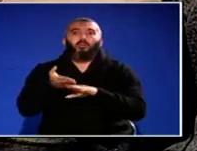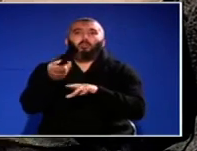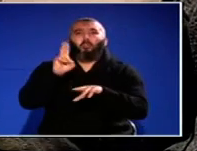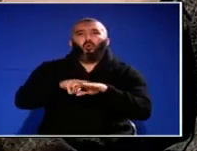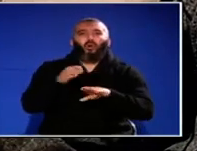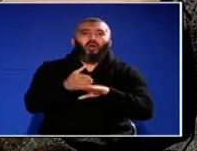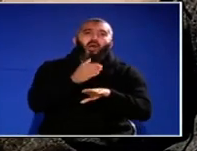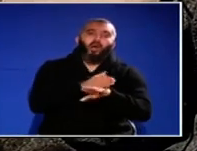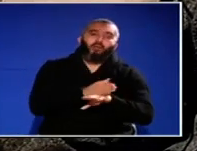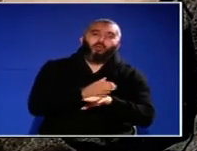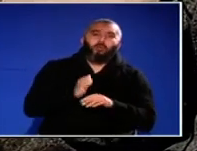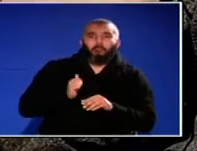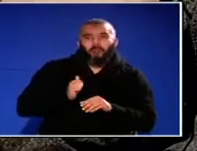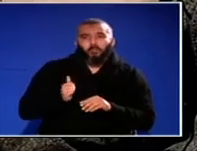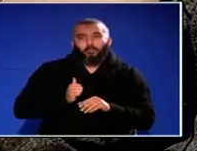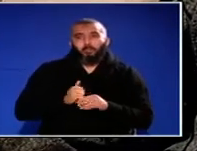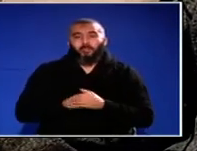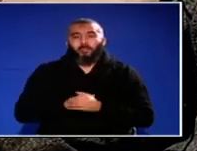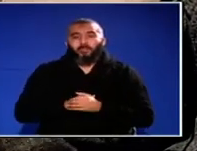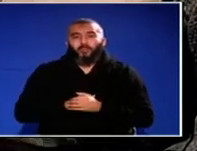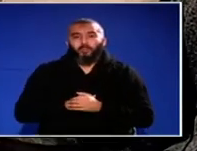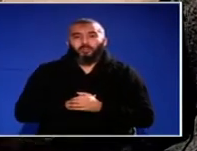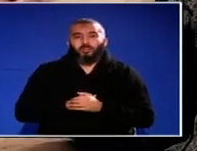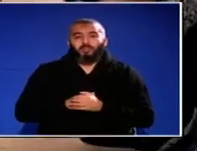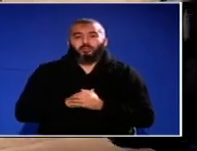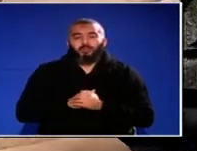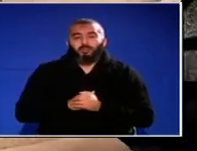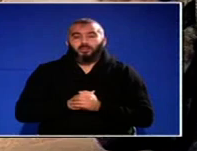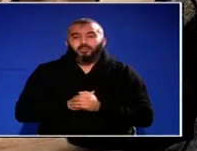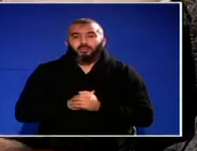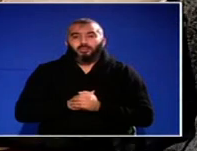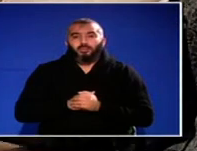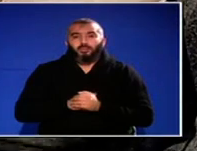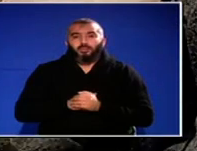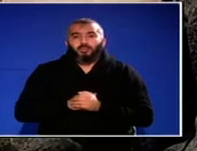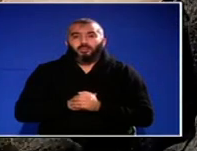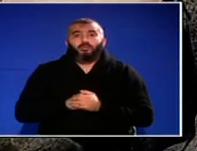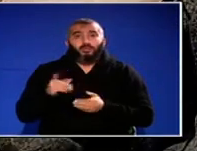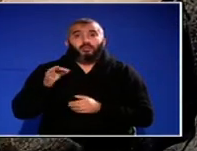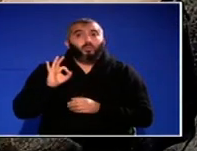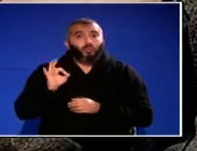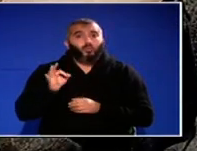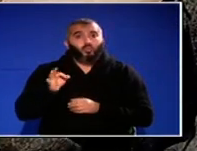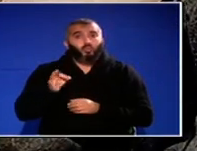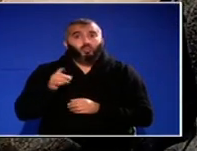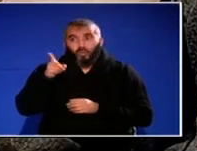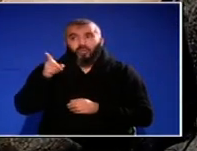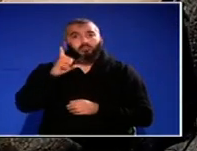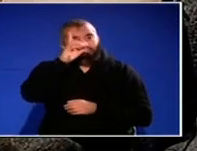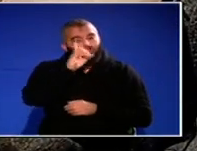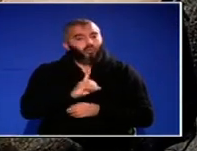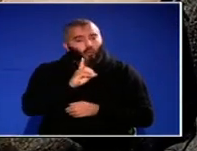ماتت وتركت ماتت عفوا وتركت أما وإخوة وأخوات، أكيد فاني أيضا يثبت لها حق